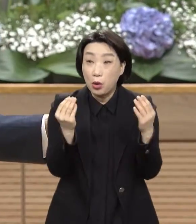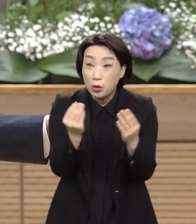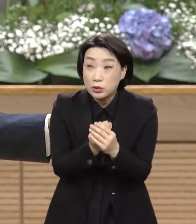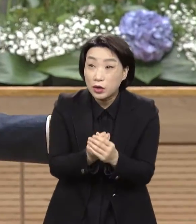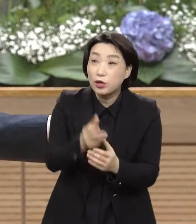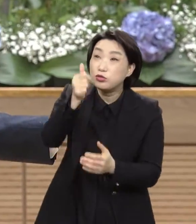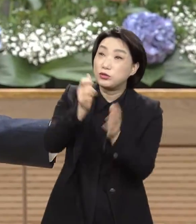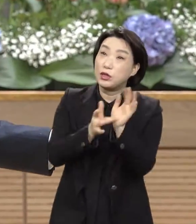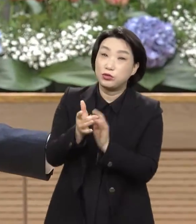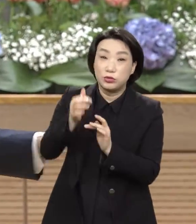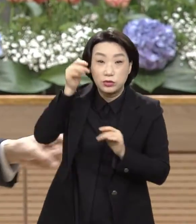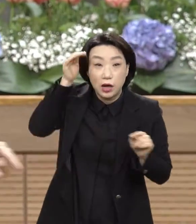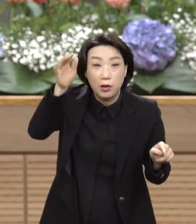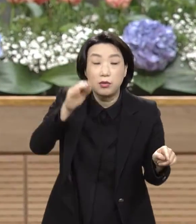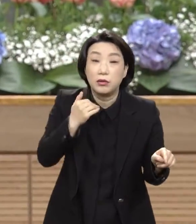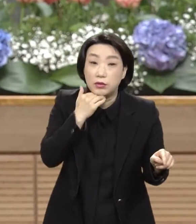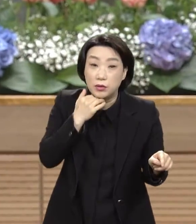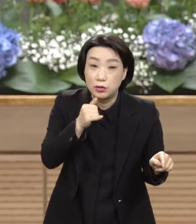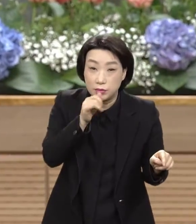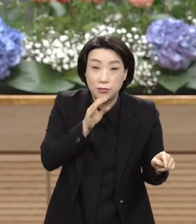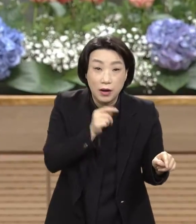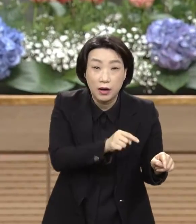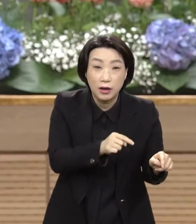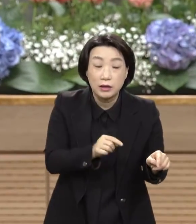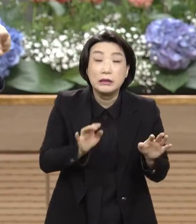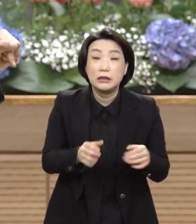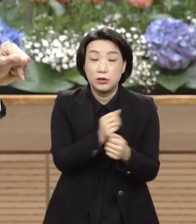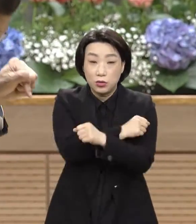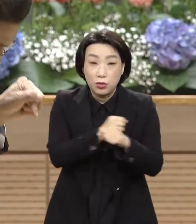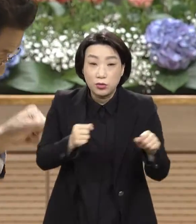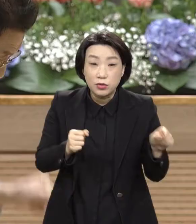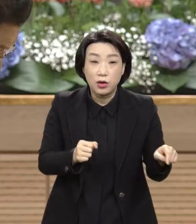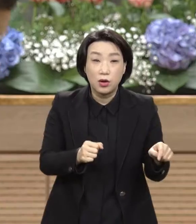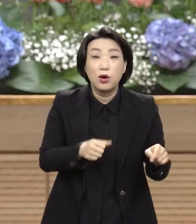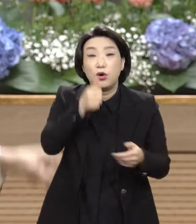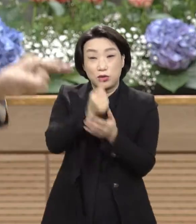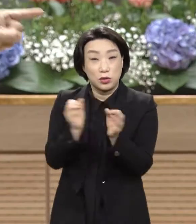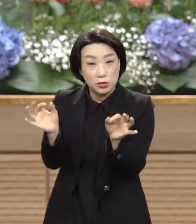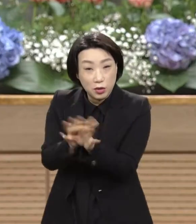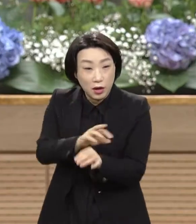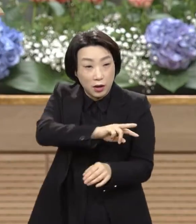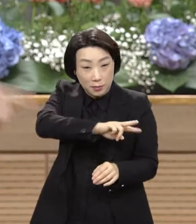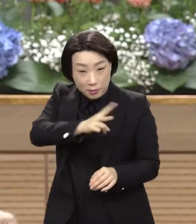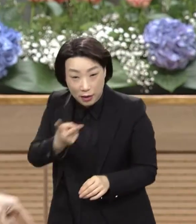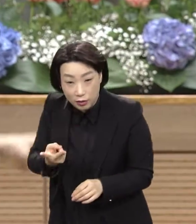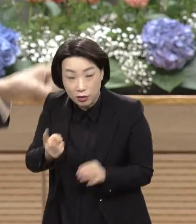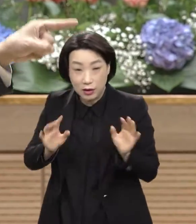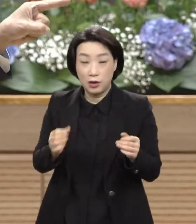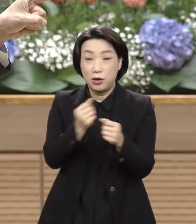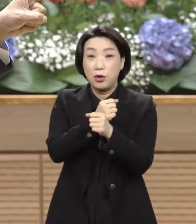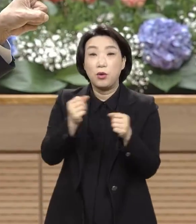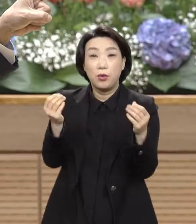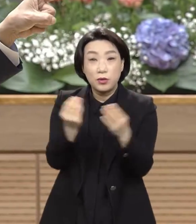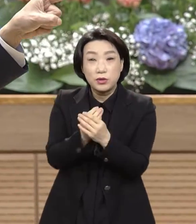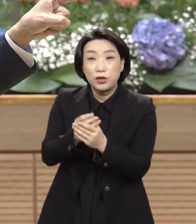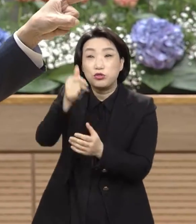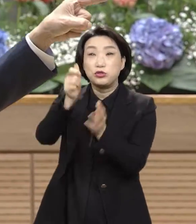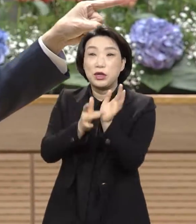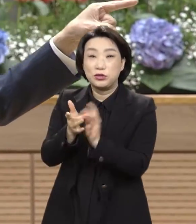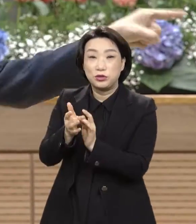온전케 하시는 주 예수 그 용서를 속죄로 바꾸는데 온전케 하시는 주